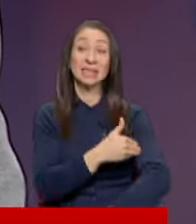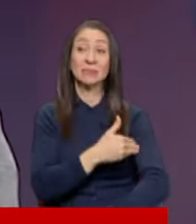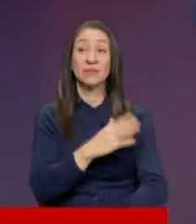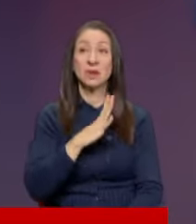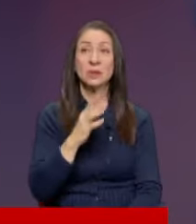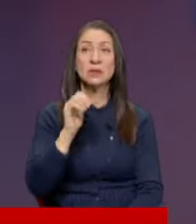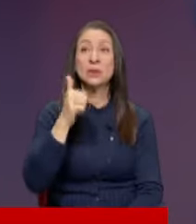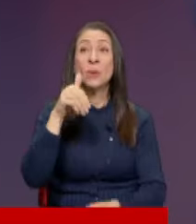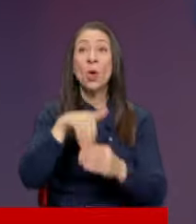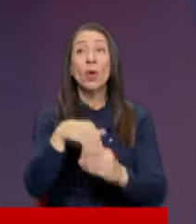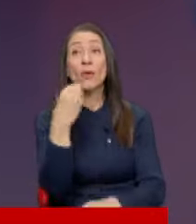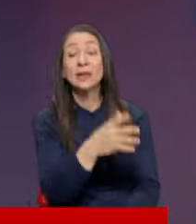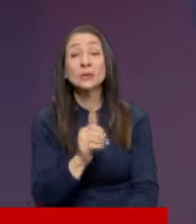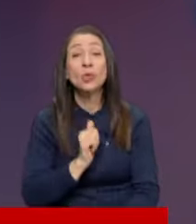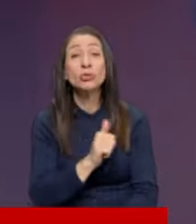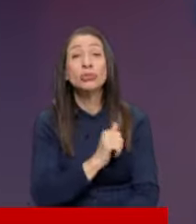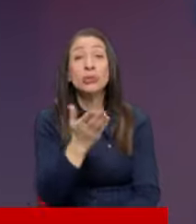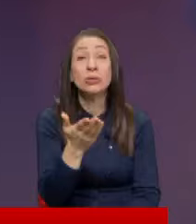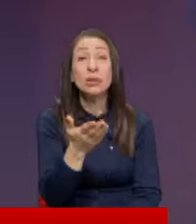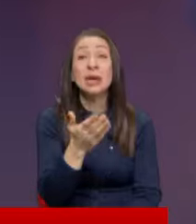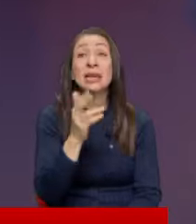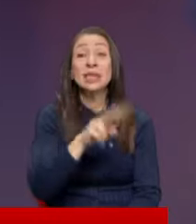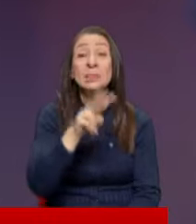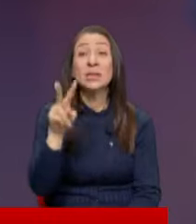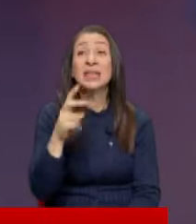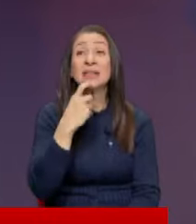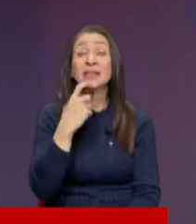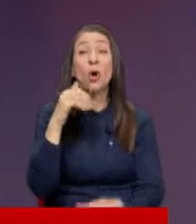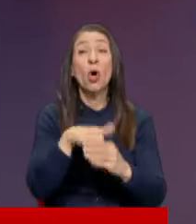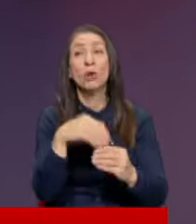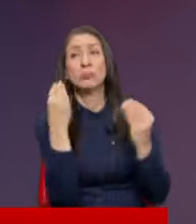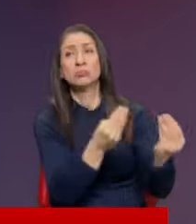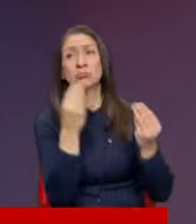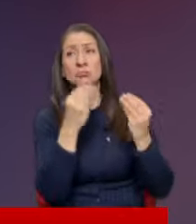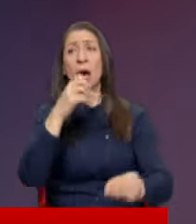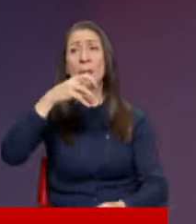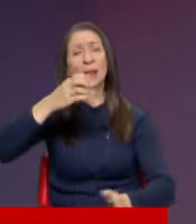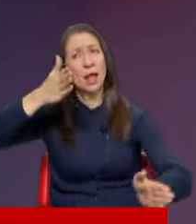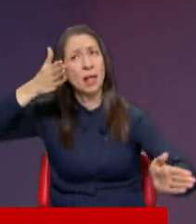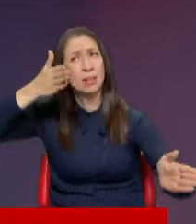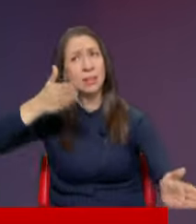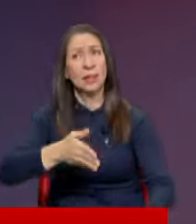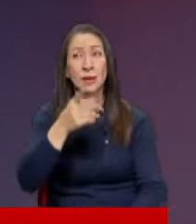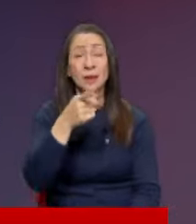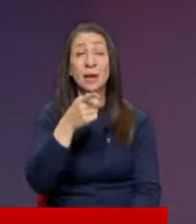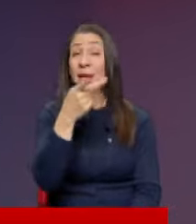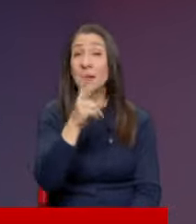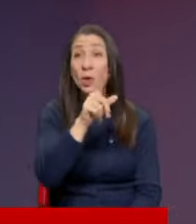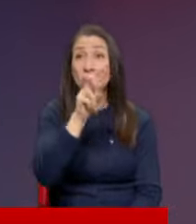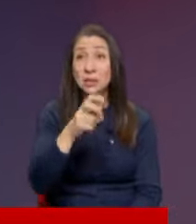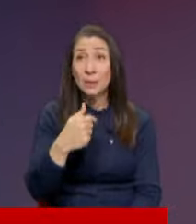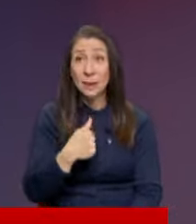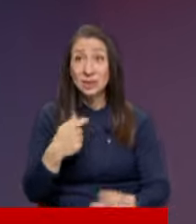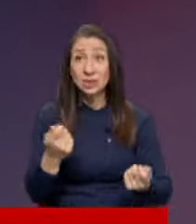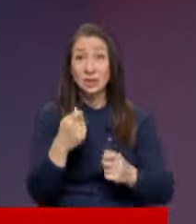diyor ne zaman vermediniz Ordulu 22 yıldır ne zaman oy vermediniz AK Parti'ye 2018'de Ben